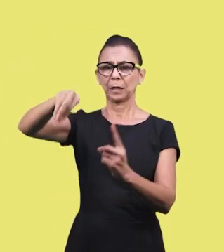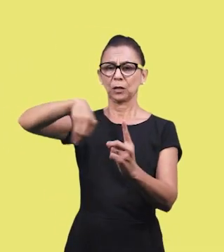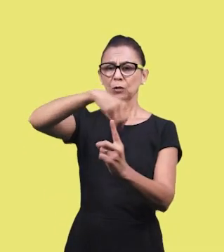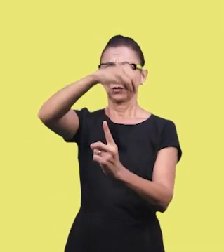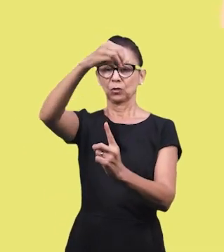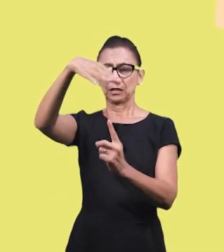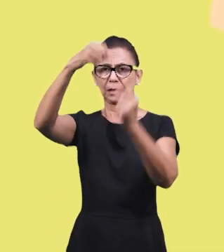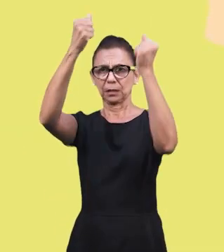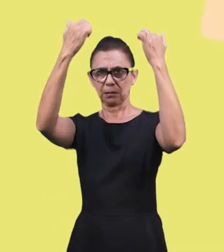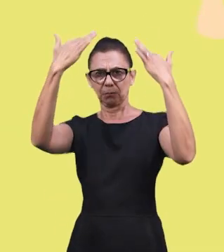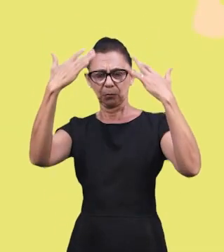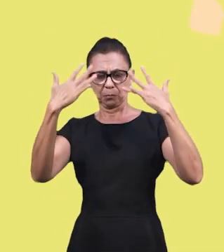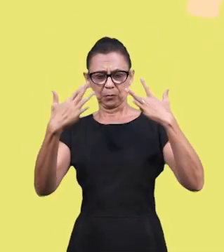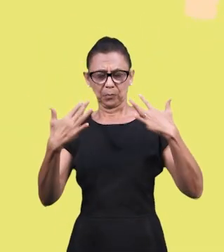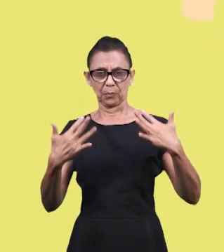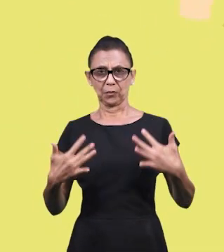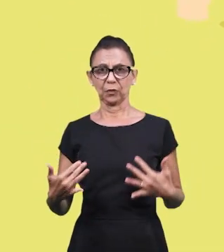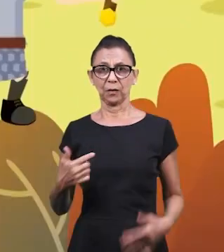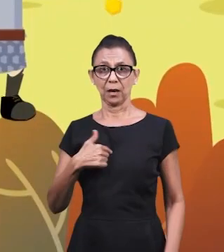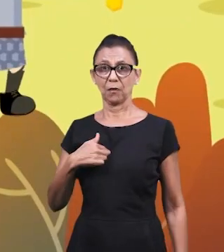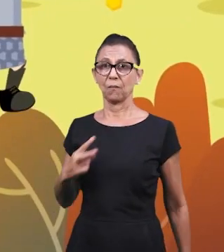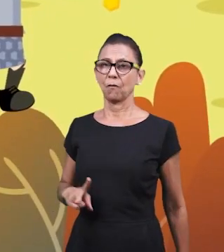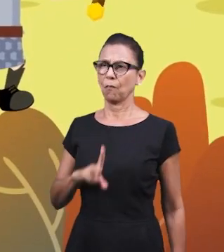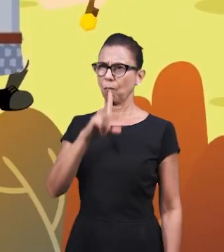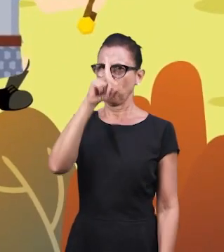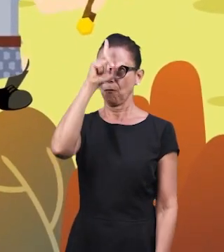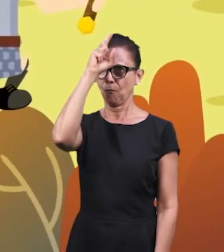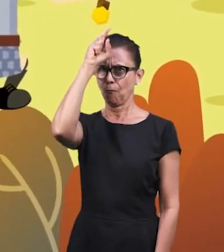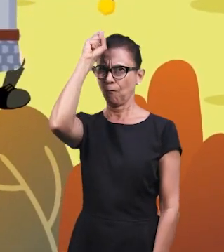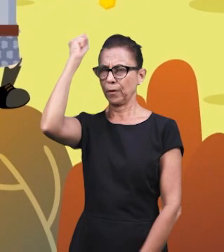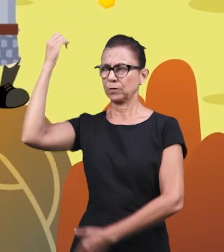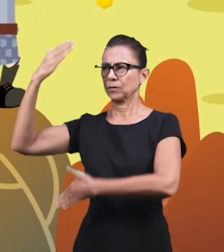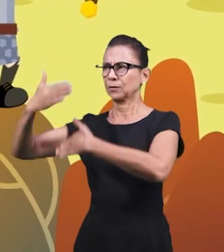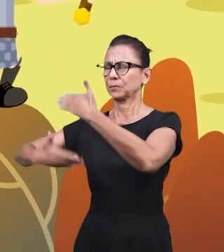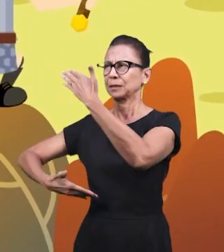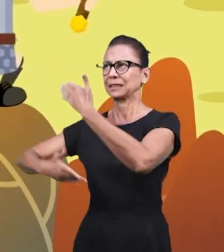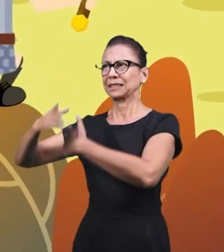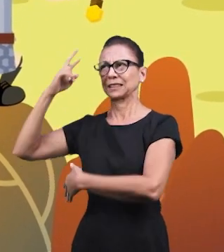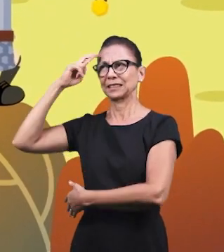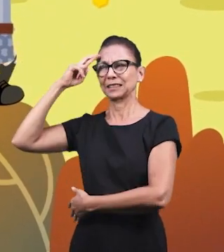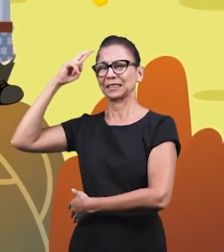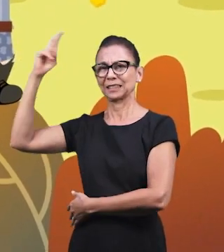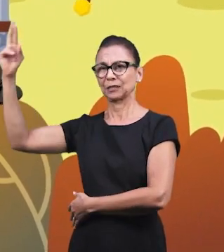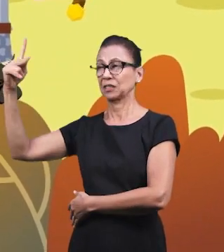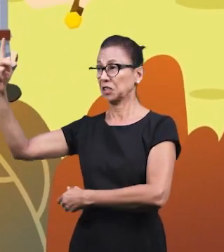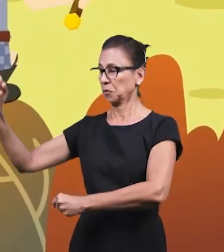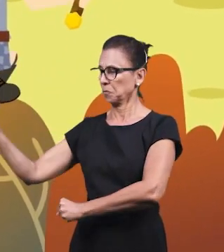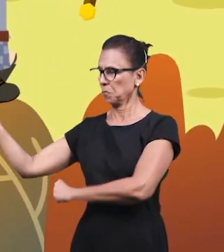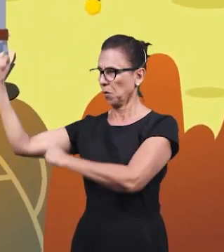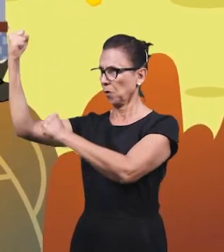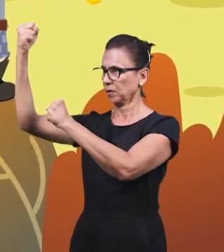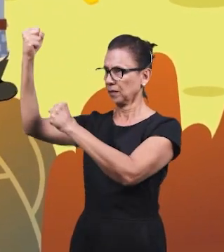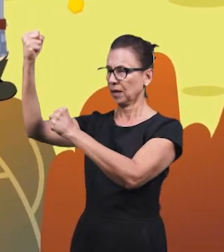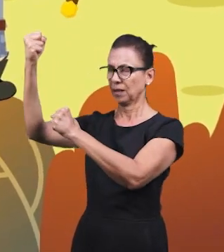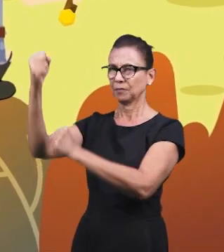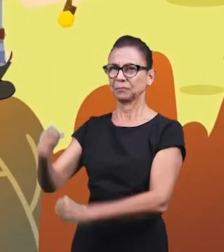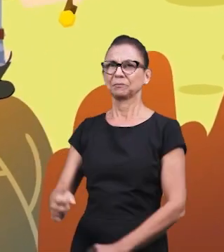облаченный во всеоружие божие я буду укреплен господом и